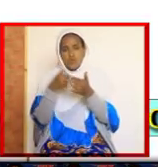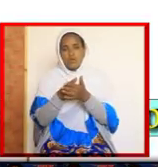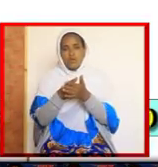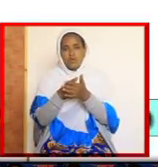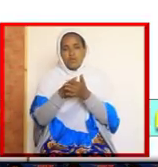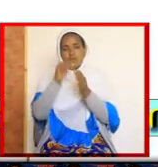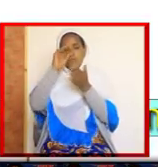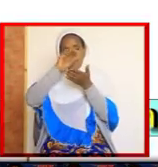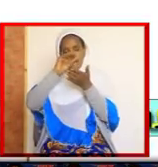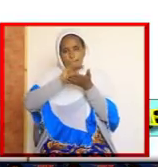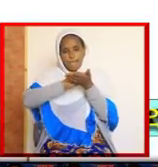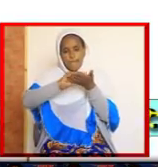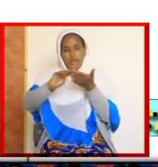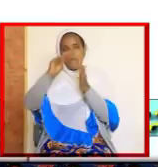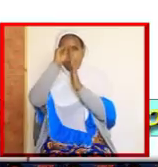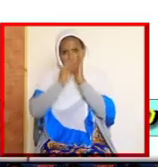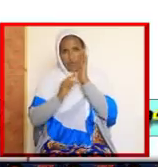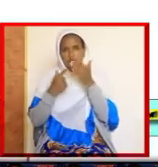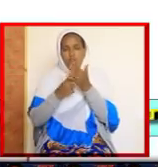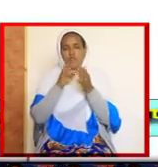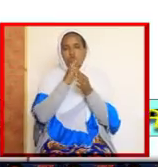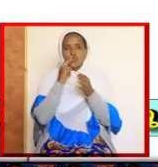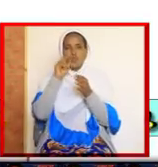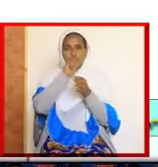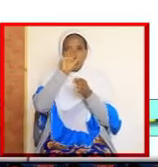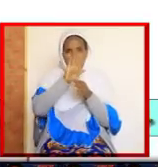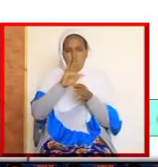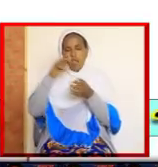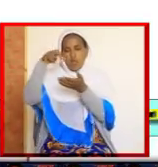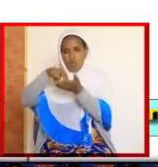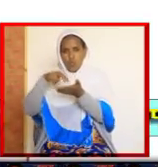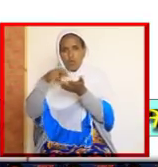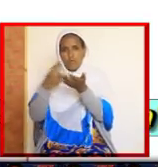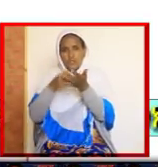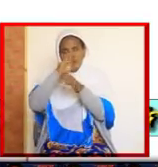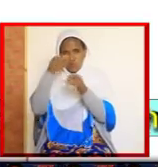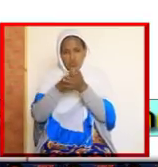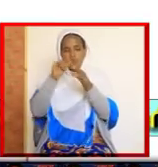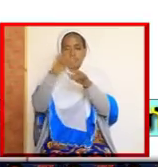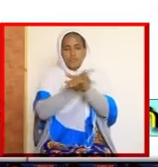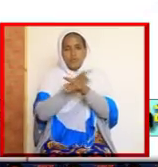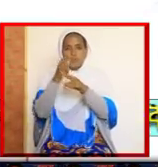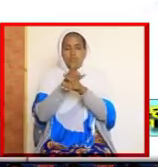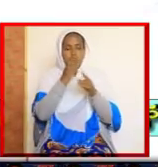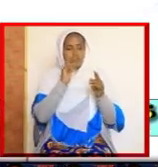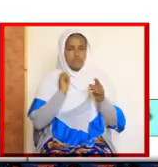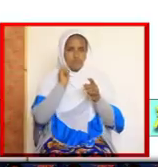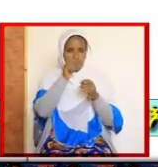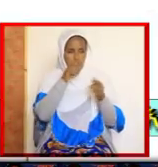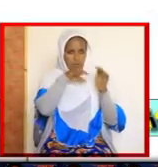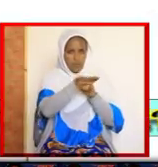እነዚህን ምዕራፍ አለ፣ ጾመ ድጓ አለ፣ አቋቋም እነዚህን መዘምርነት